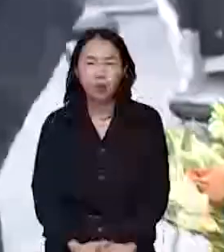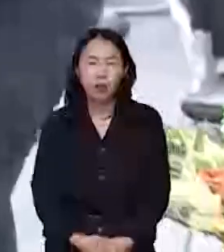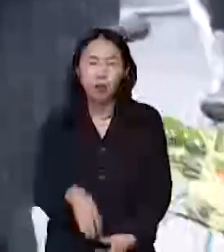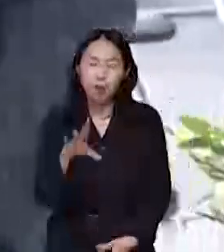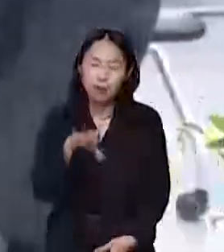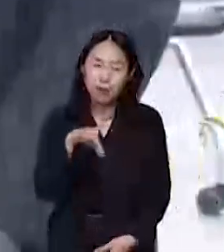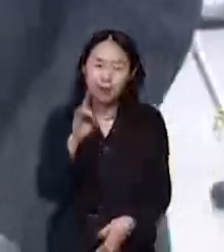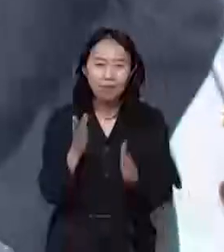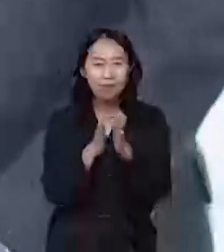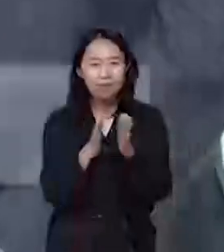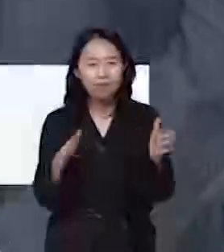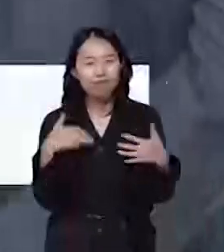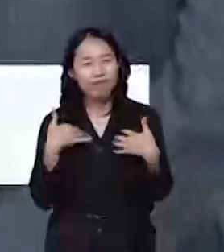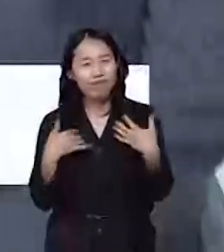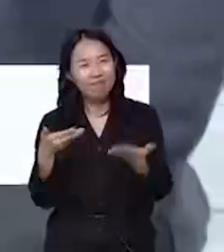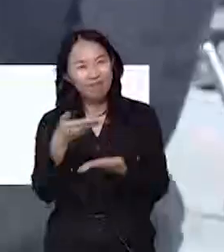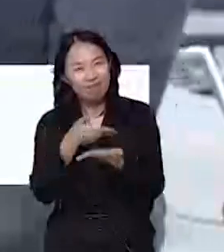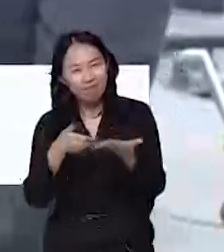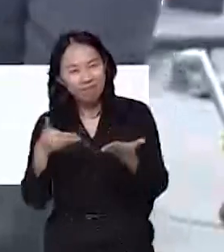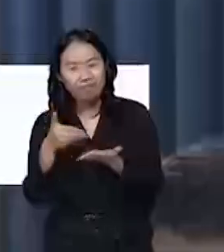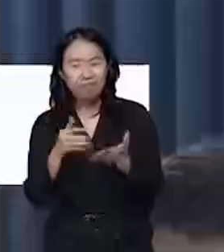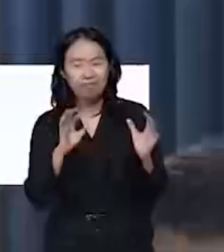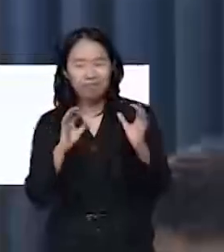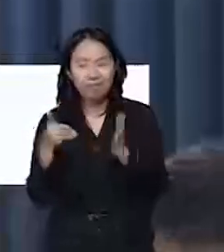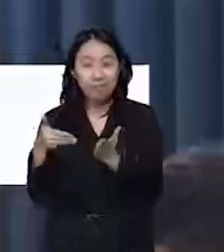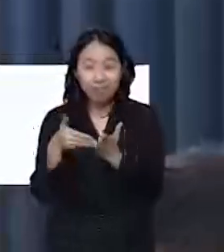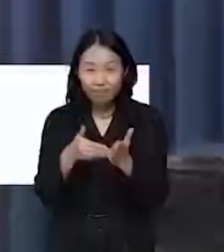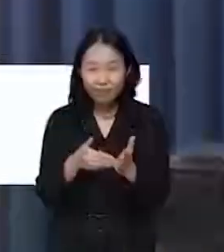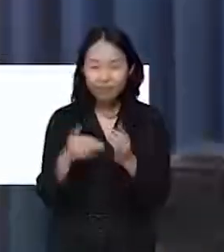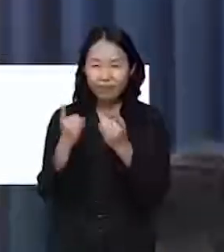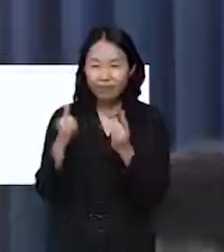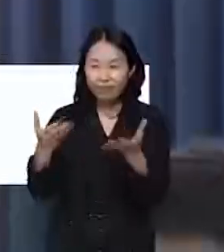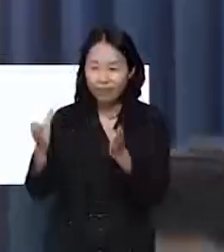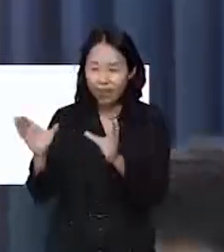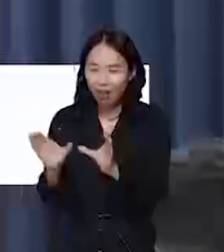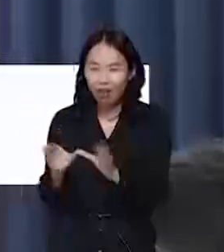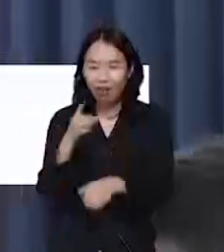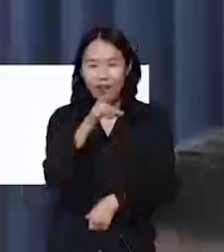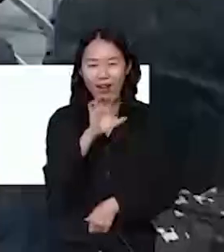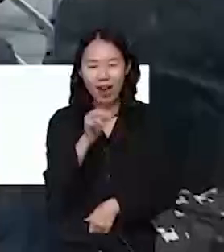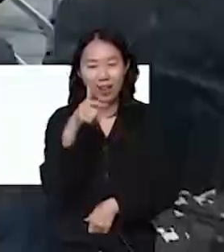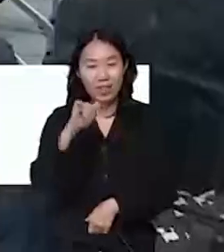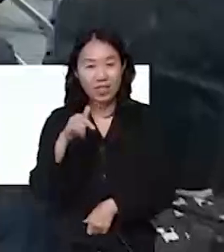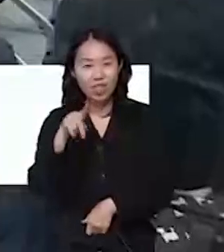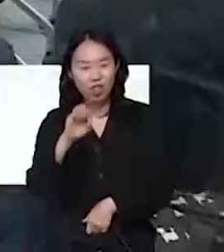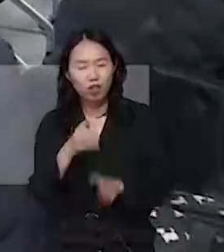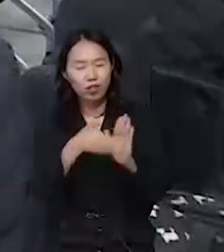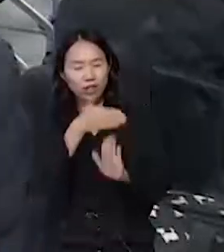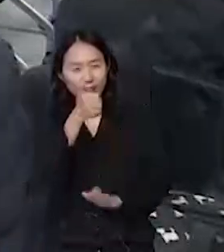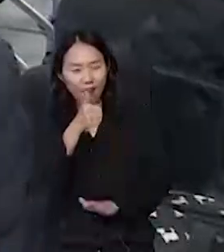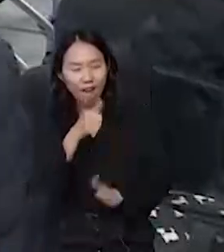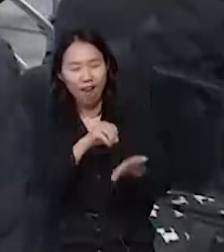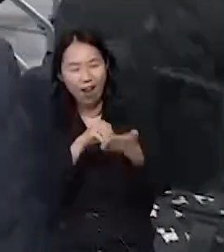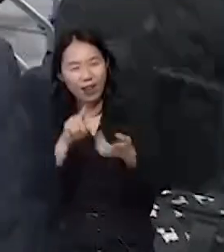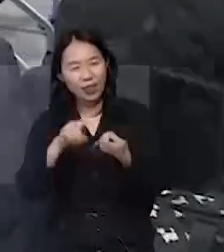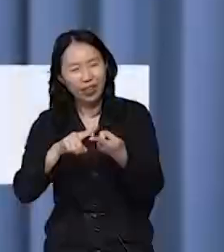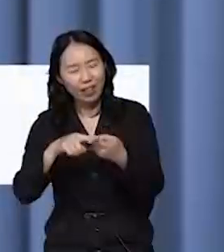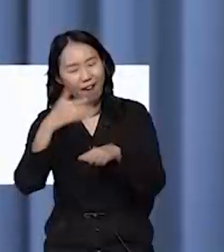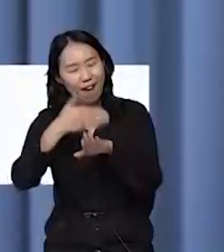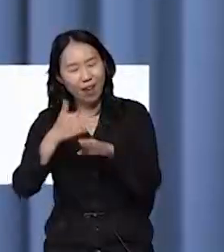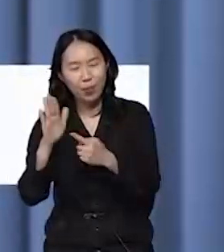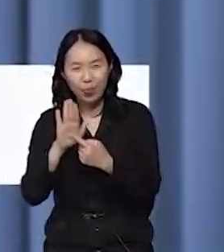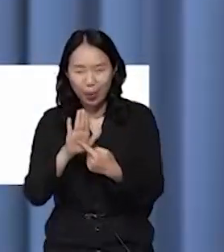시작은 화기애애했습니다. 간담회를 제안한 시민사회 단체 측은 강기정 시장의 화답에 고마움을 전했고 강